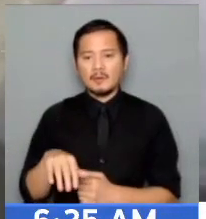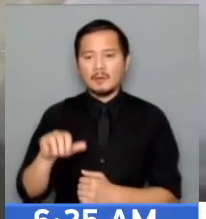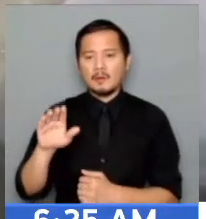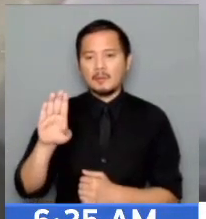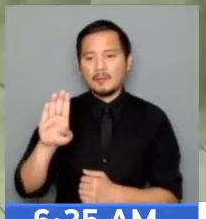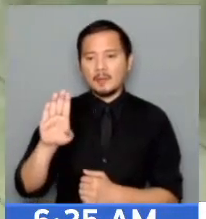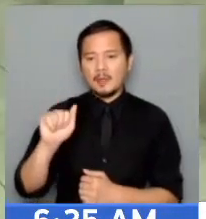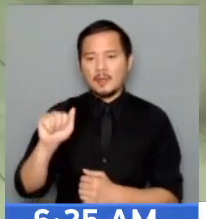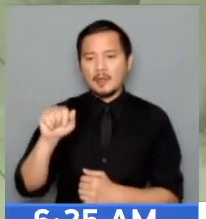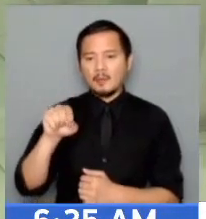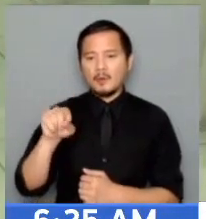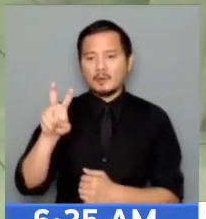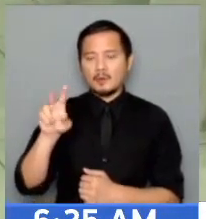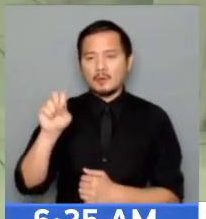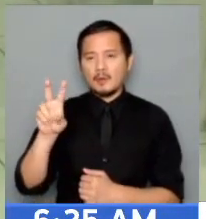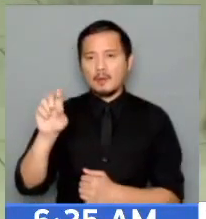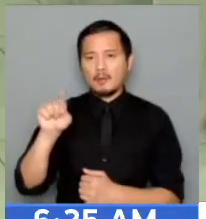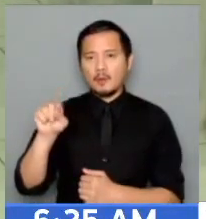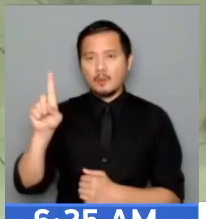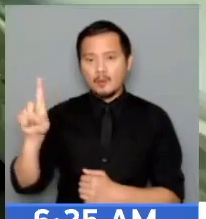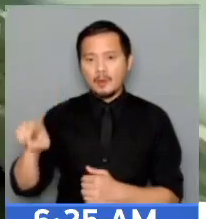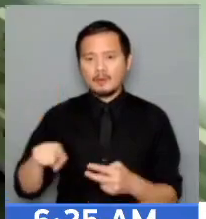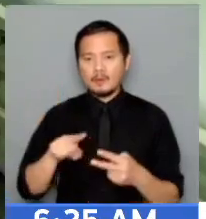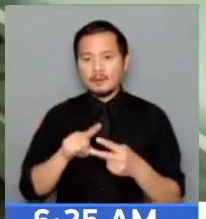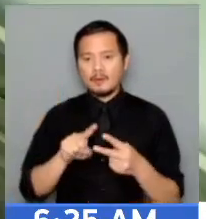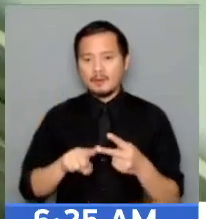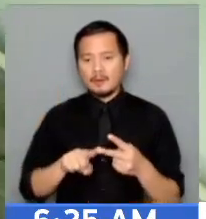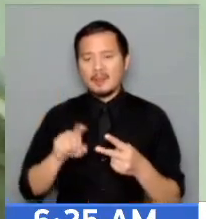BA.2.12.1 at 2 BA.4.